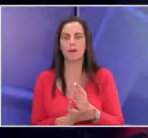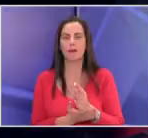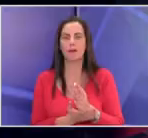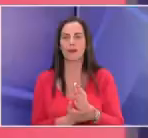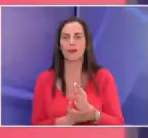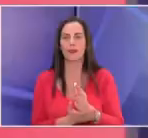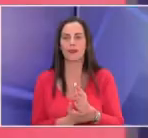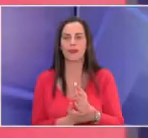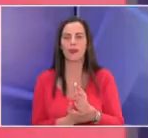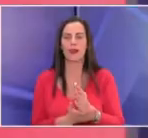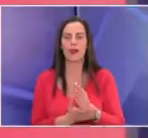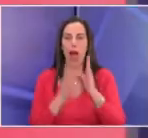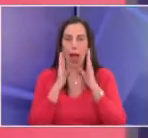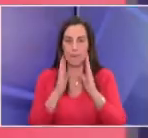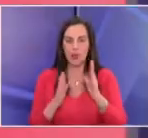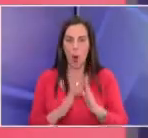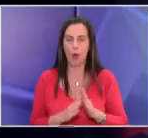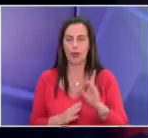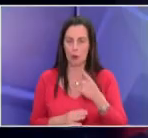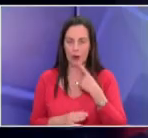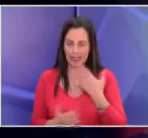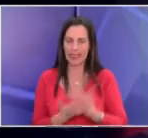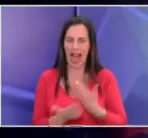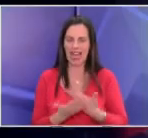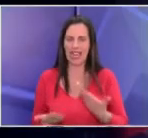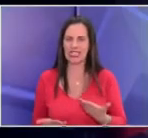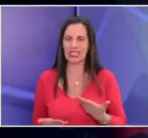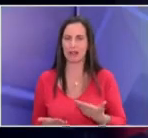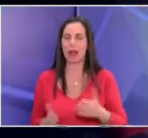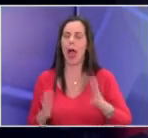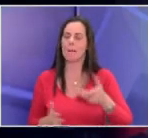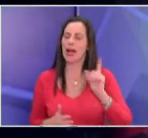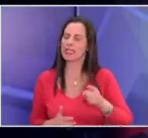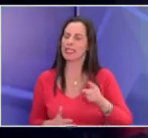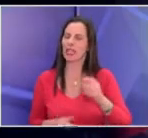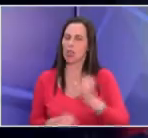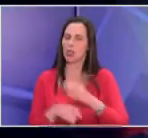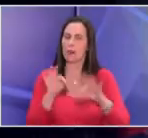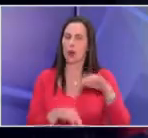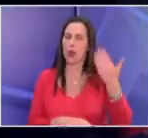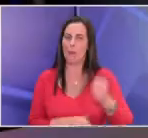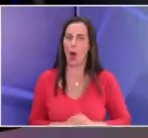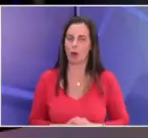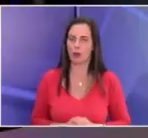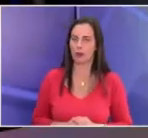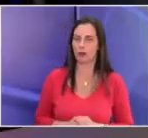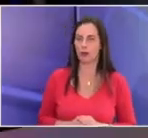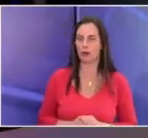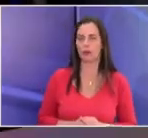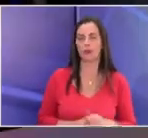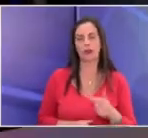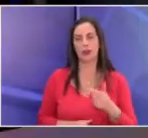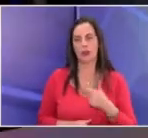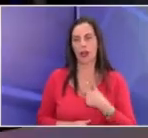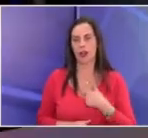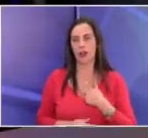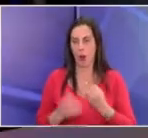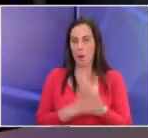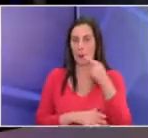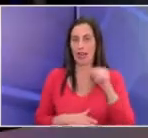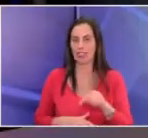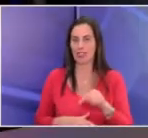מה אני מרגיש, כאילו, אם מותר לי. כן. אני מרגיש נבוך ומבויש כשאנחנו מדברים על זה, ואני צריך